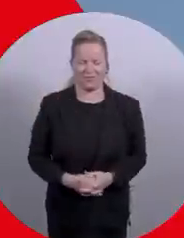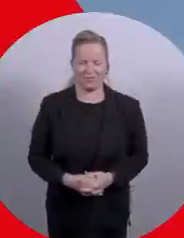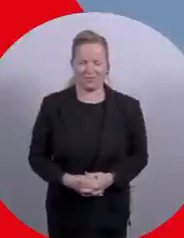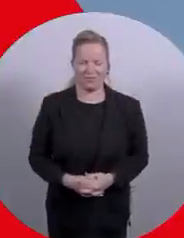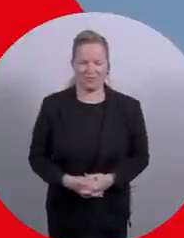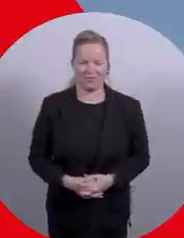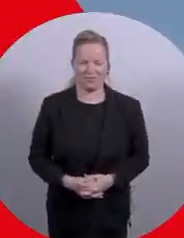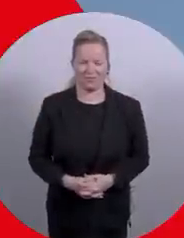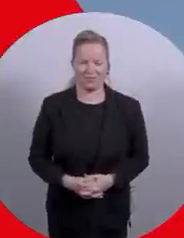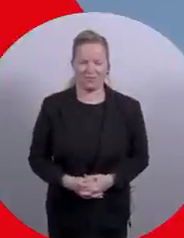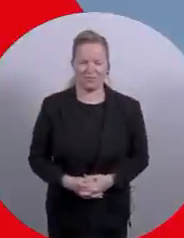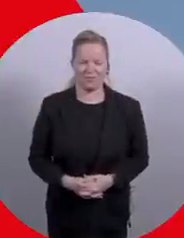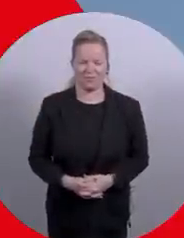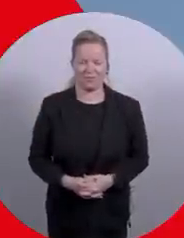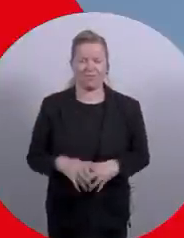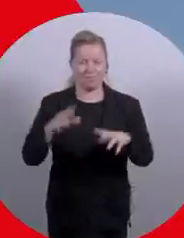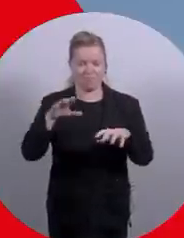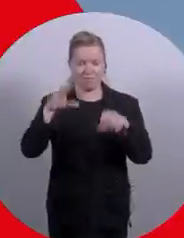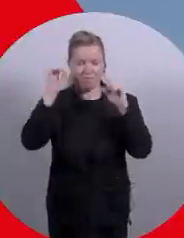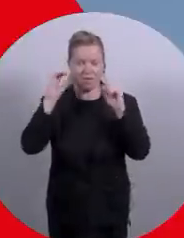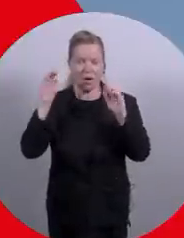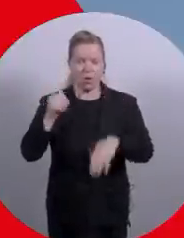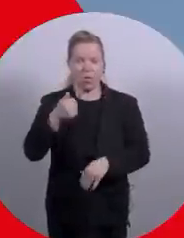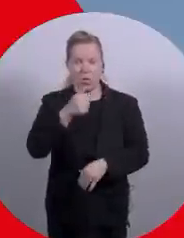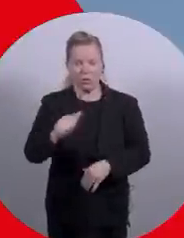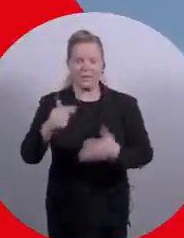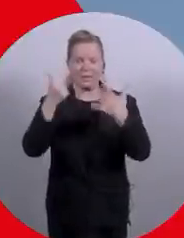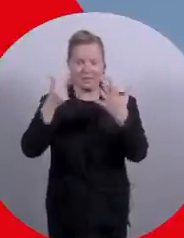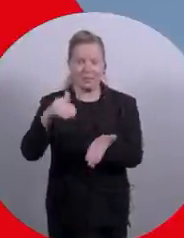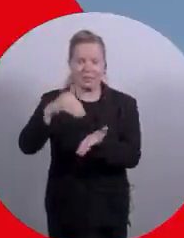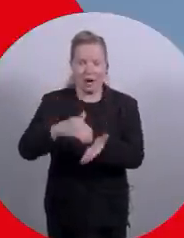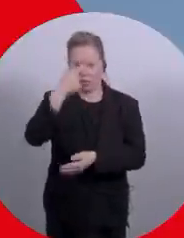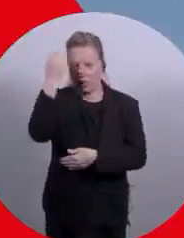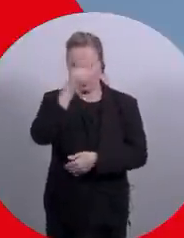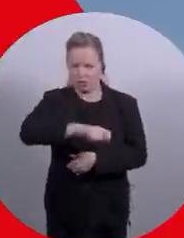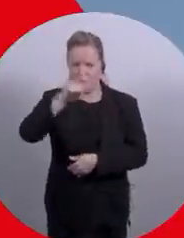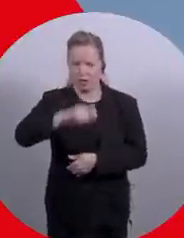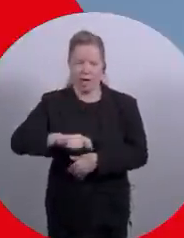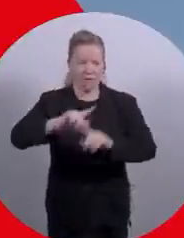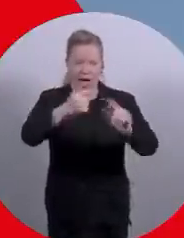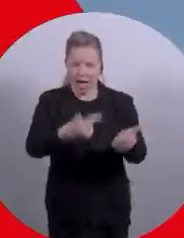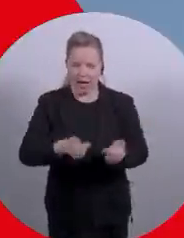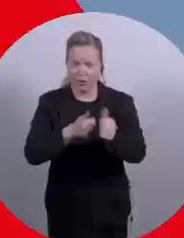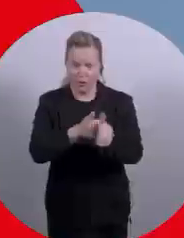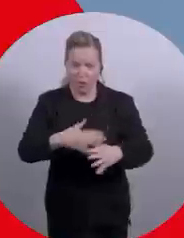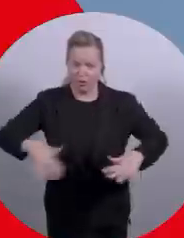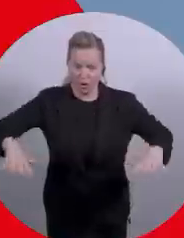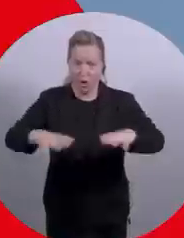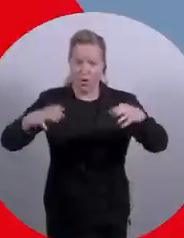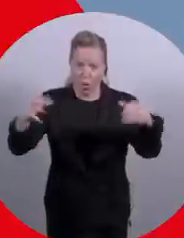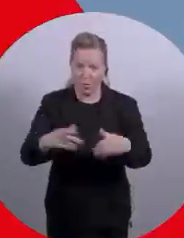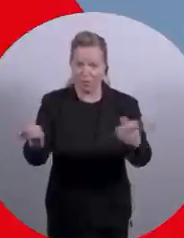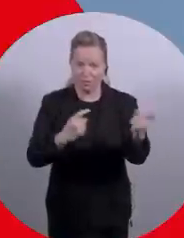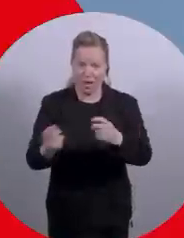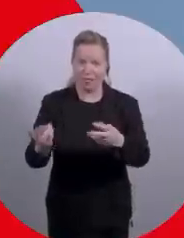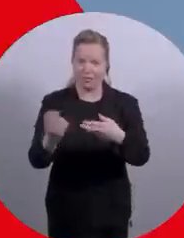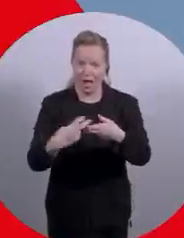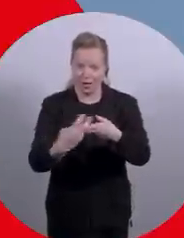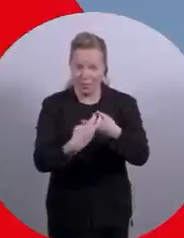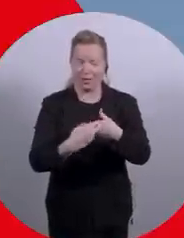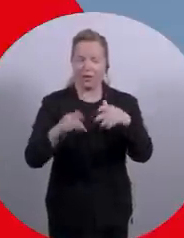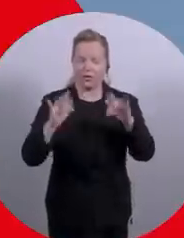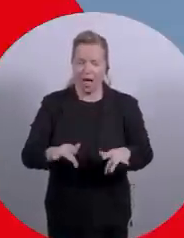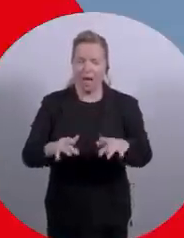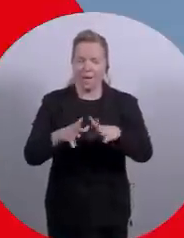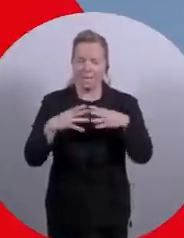dann haben wir Erkenntnis gewonnen das 107.000 Menschen durchgenommen haben der Einladung gefolgt sein über wichtige Fragen nach der abzustimmen